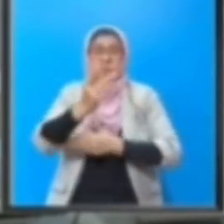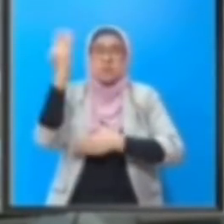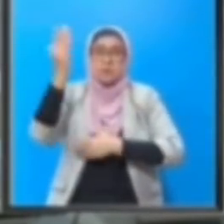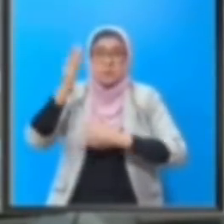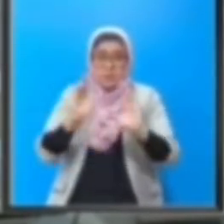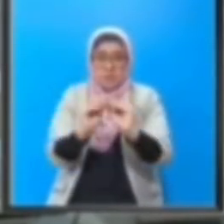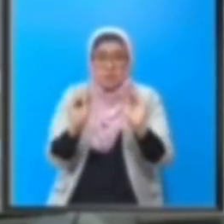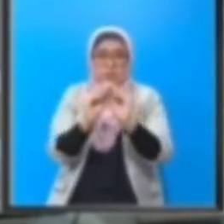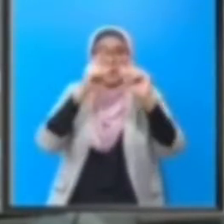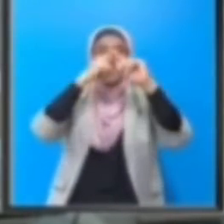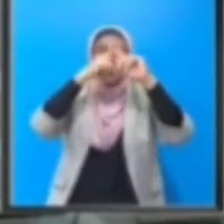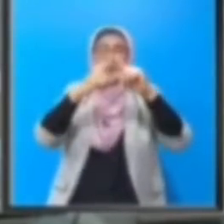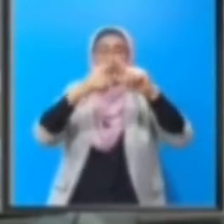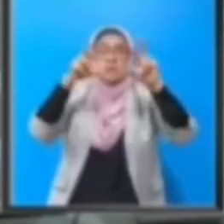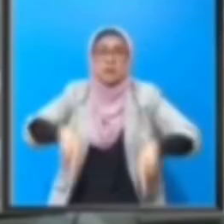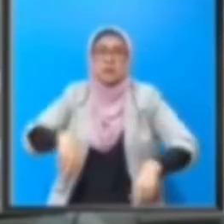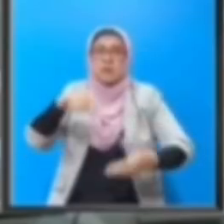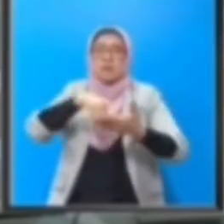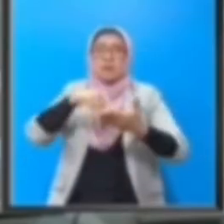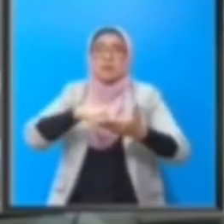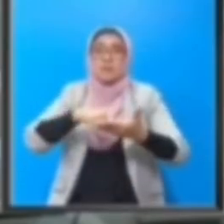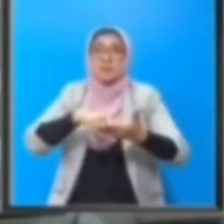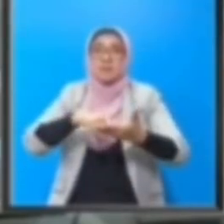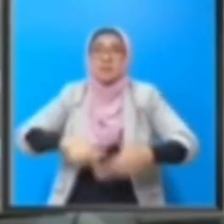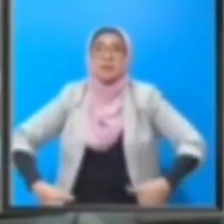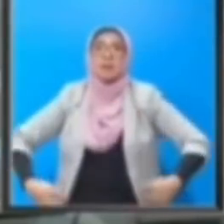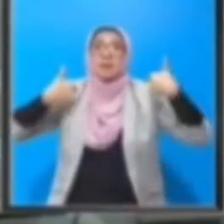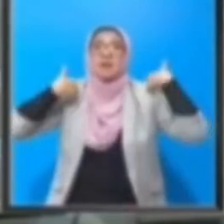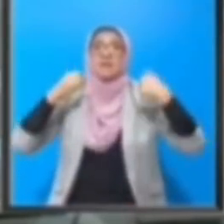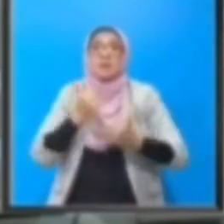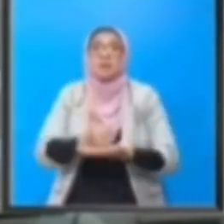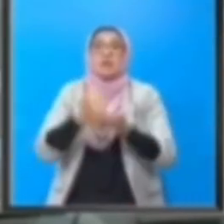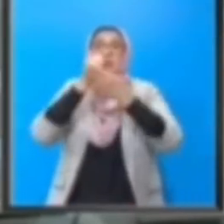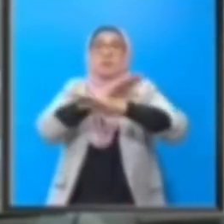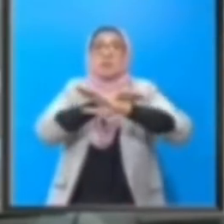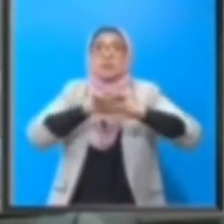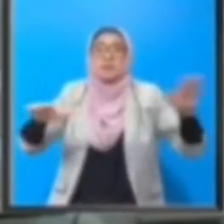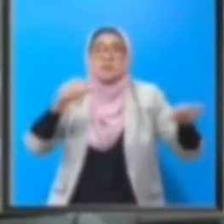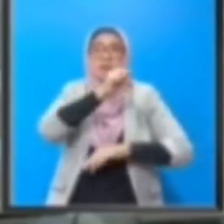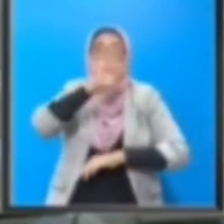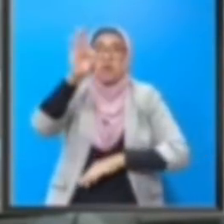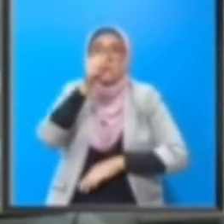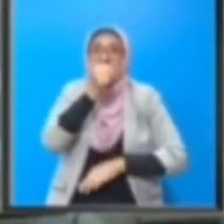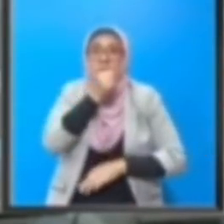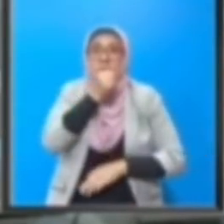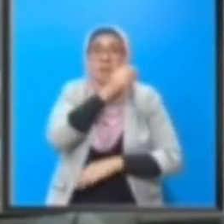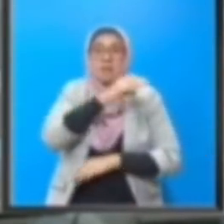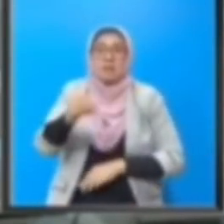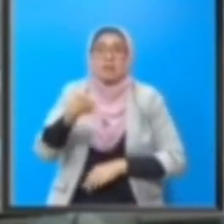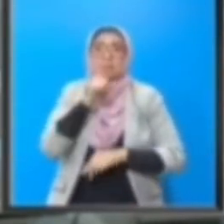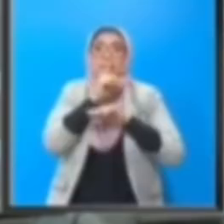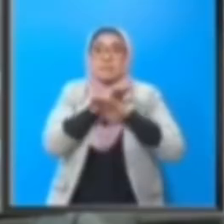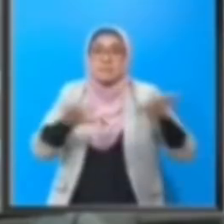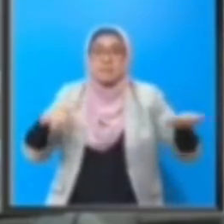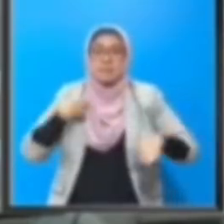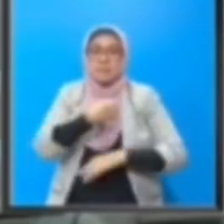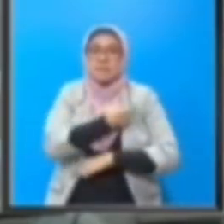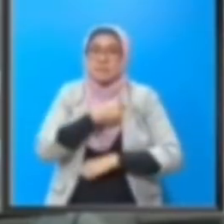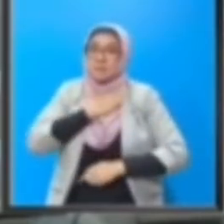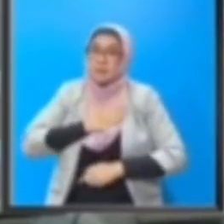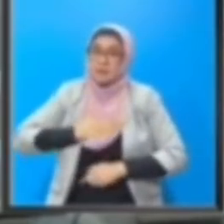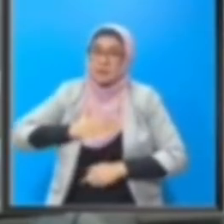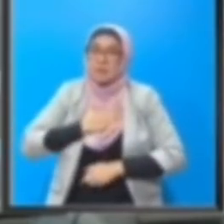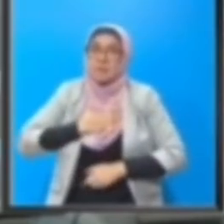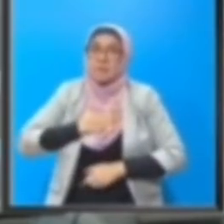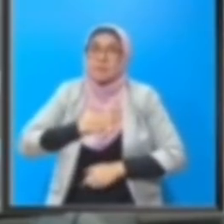Tolonglah jangan tutup mic dan try to silence us on this matter, please. Betul, Speaker. At least you must ask him to explain. Minta beliau